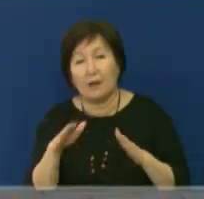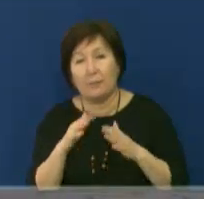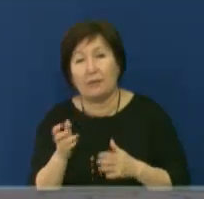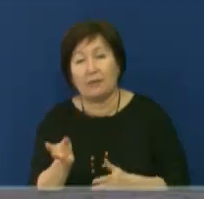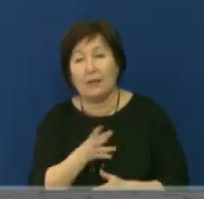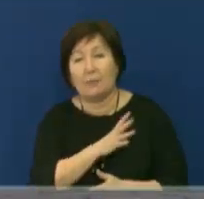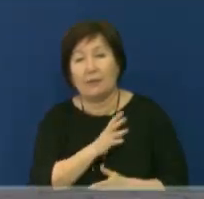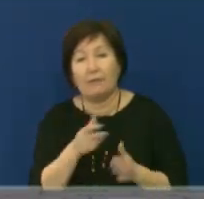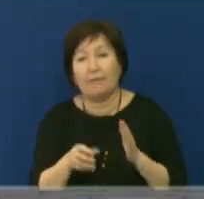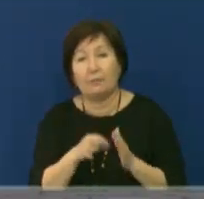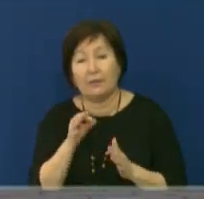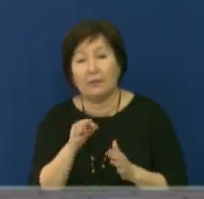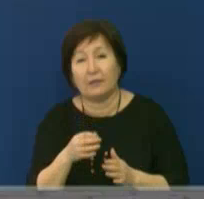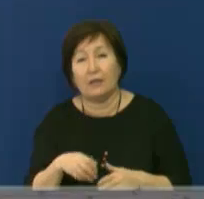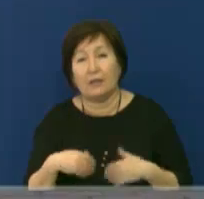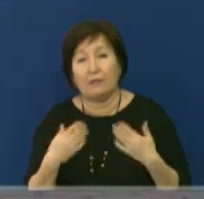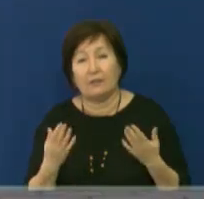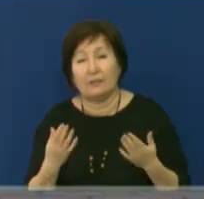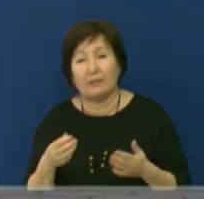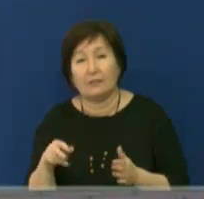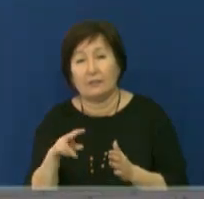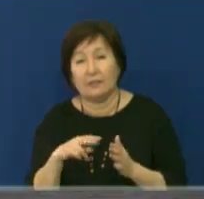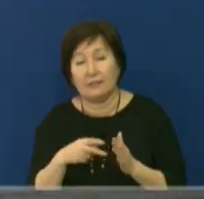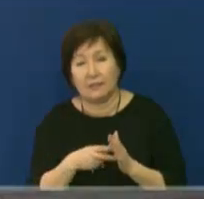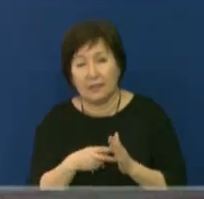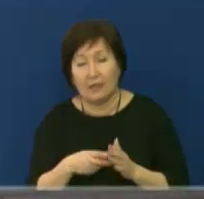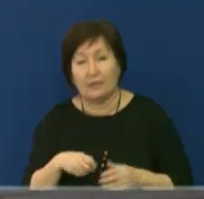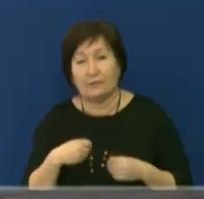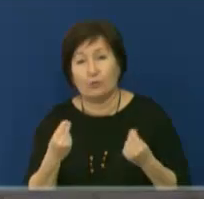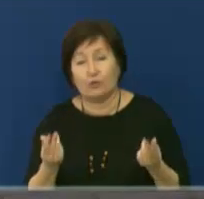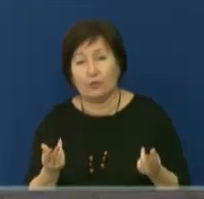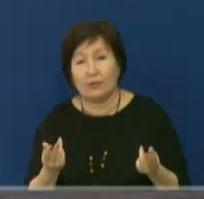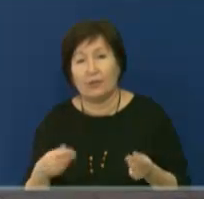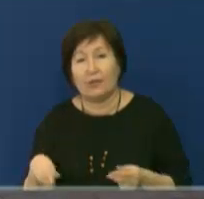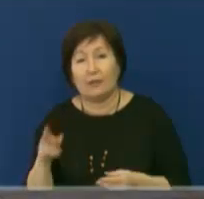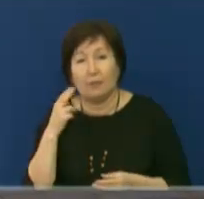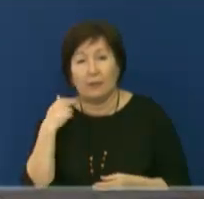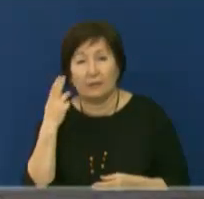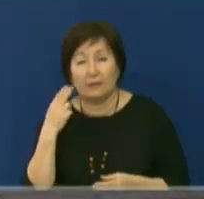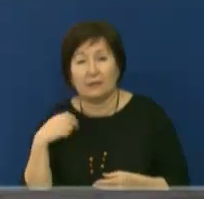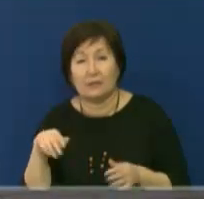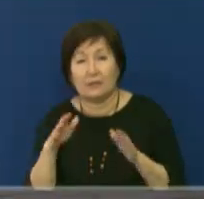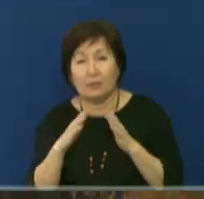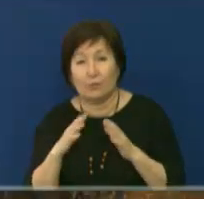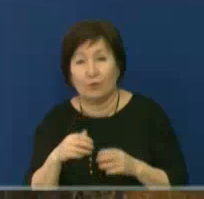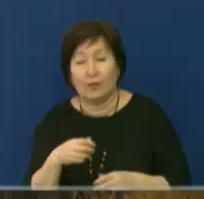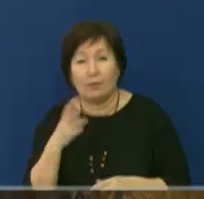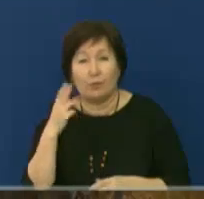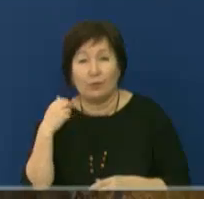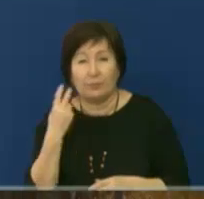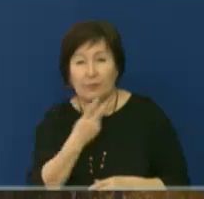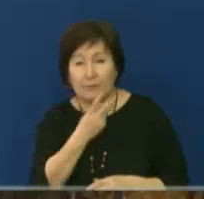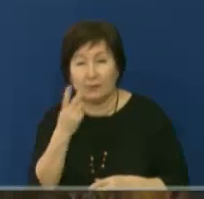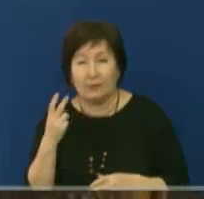үйлер Семейдің келбетін аша түсуі тиіс, дейді Бақытжан Баяхметов. Бұл ретте қала әкімі тұрғын үйлерді бояу барысында нысанның